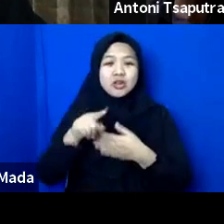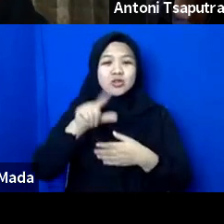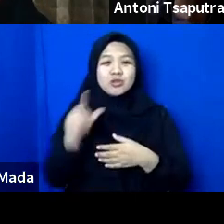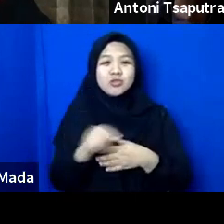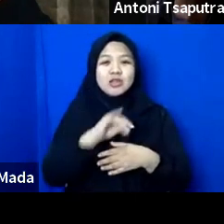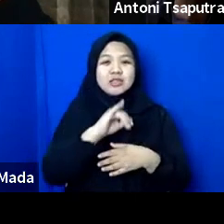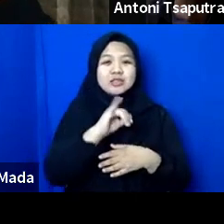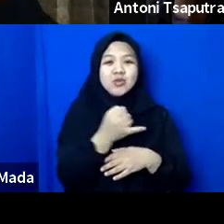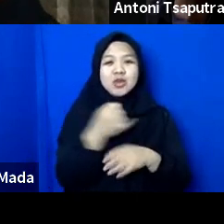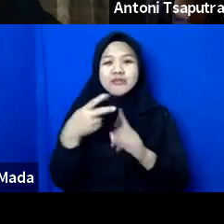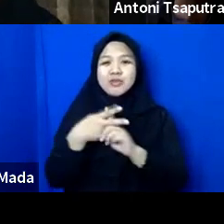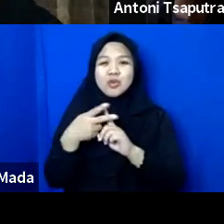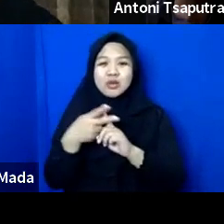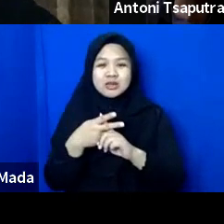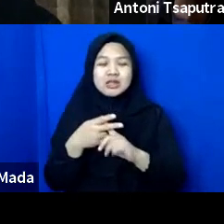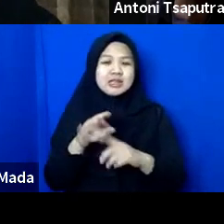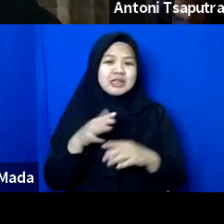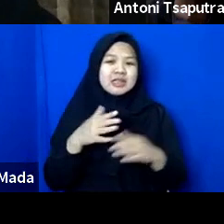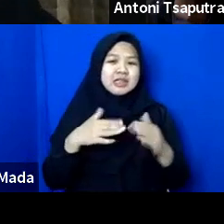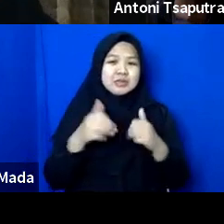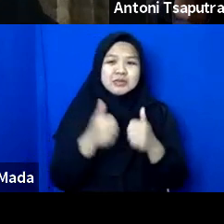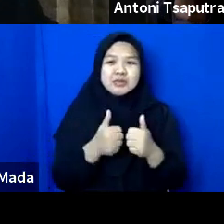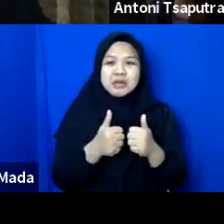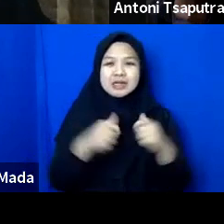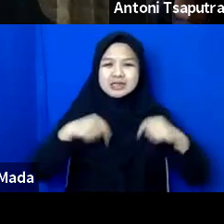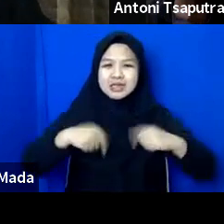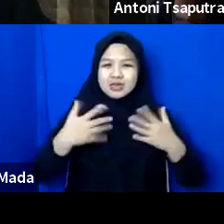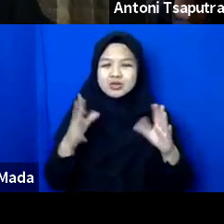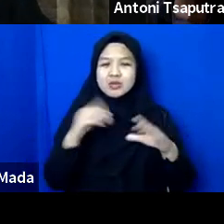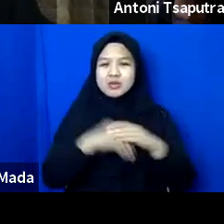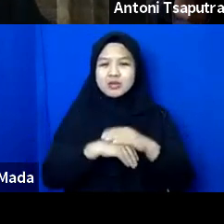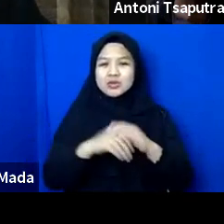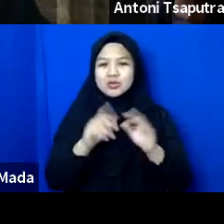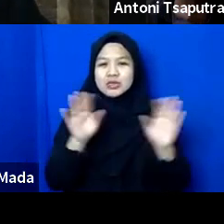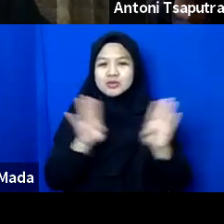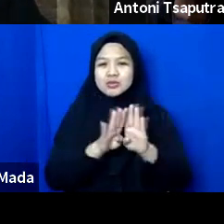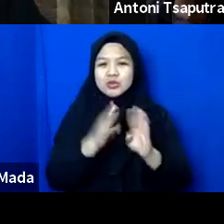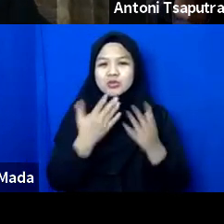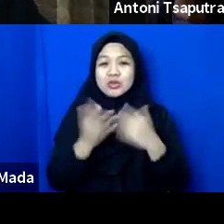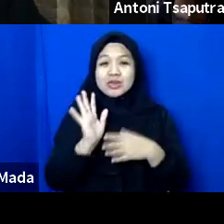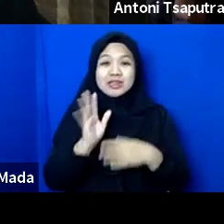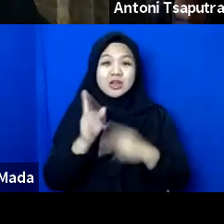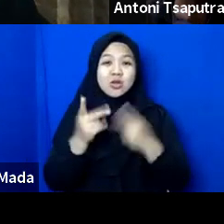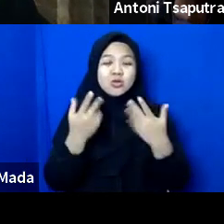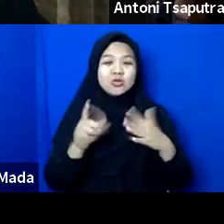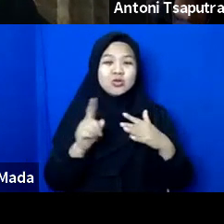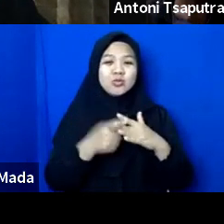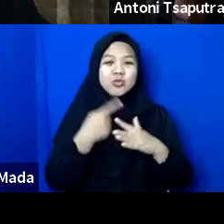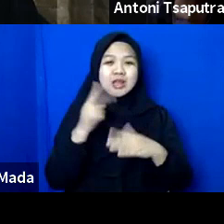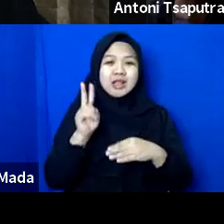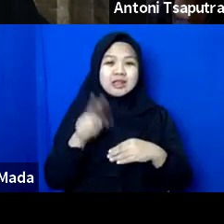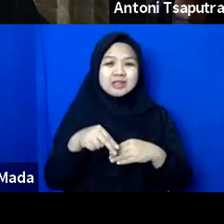januari-februari sehingga agak lebih baik kan kantong boleh masuk Tribun mungkin nanti ketika udah mulai